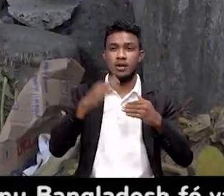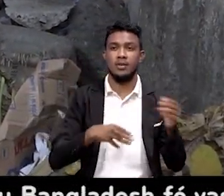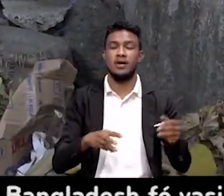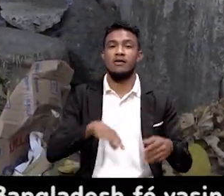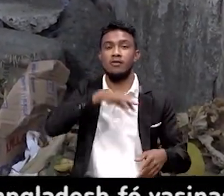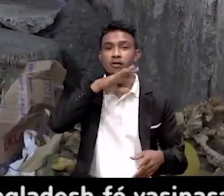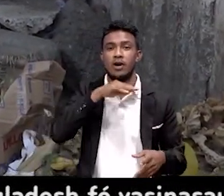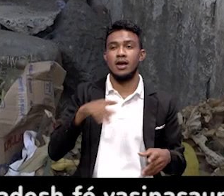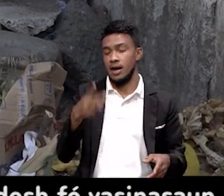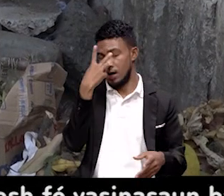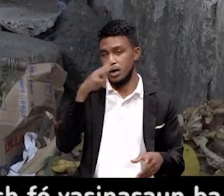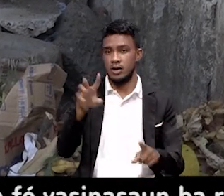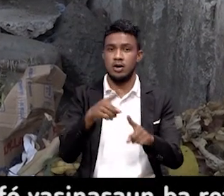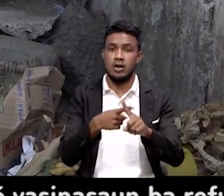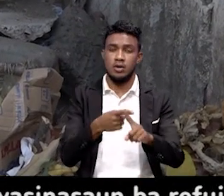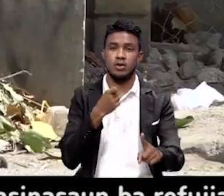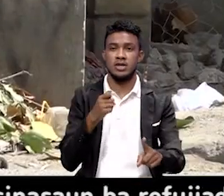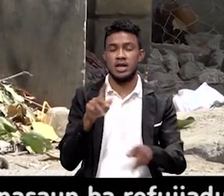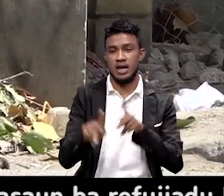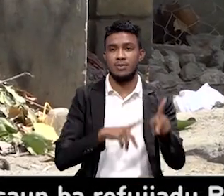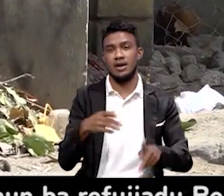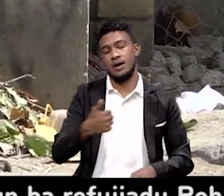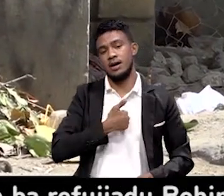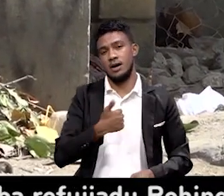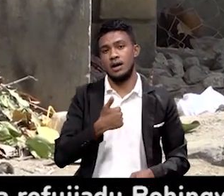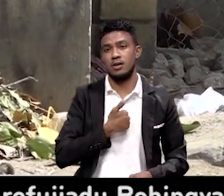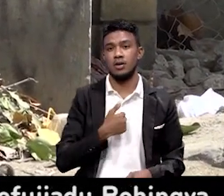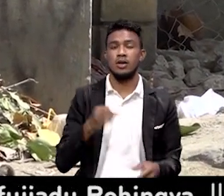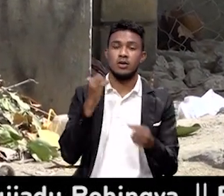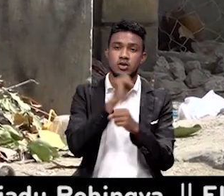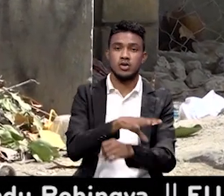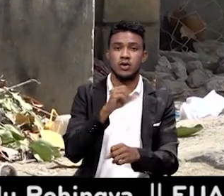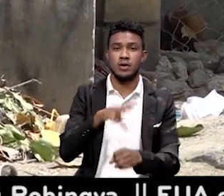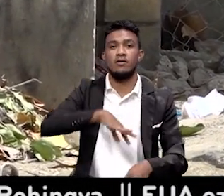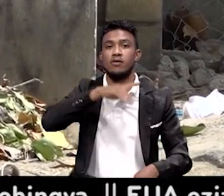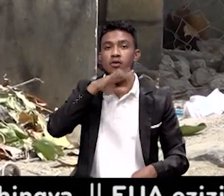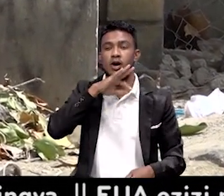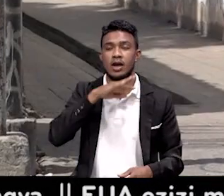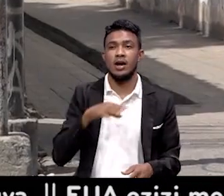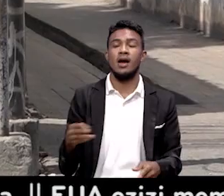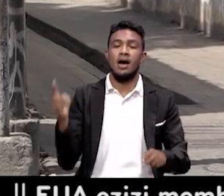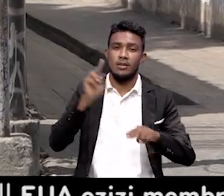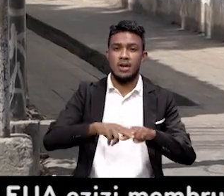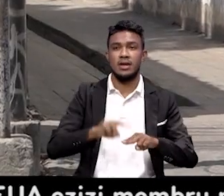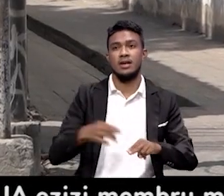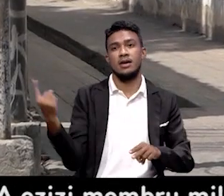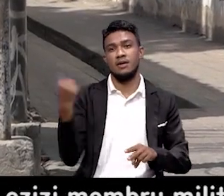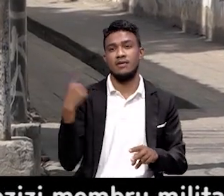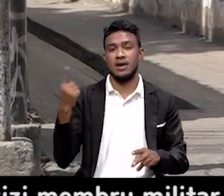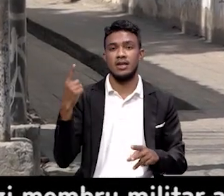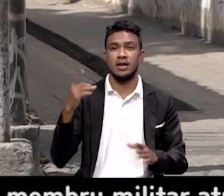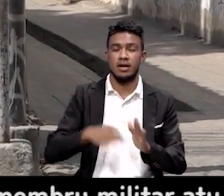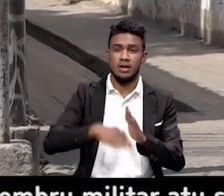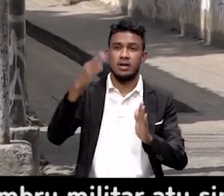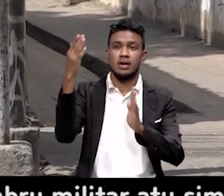oioin. Hanesan konsiensia emanian atu zere lisu. Volume lisu aumenta liu tia kapasidade